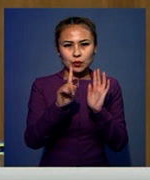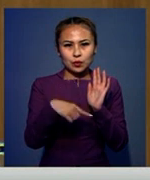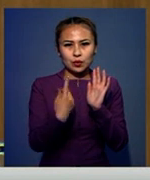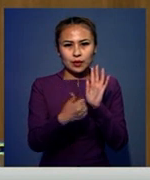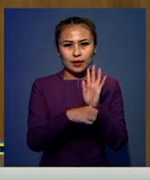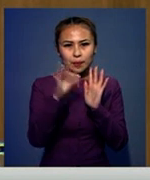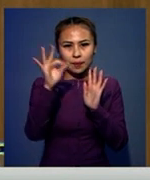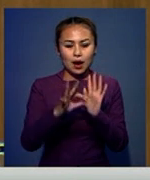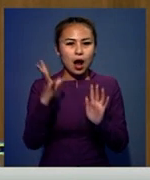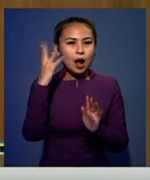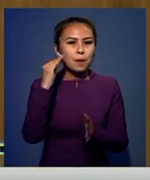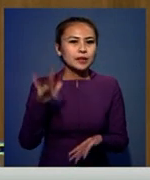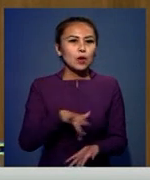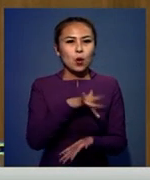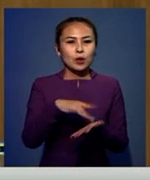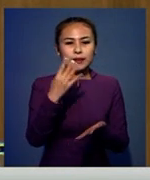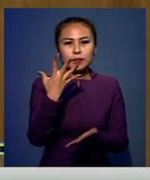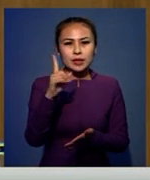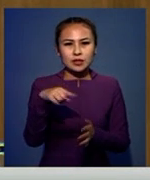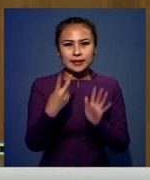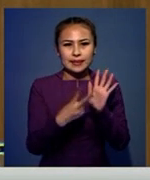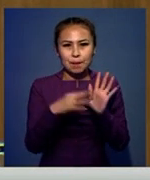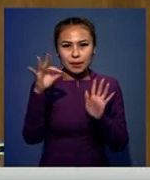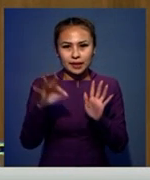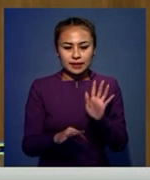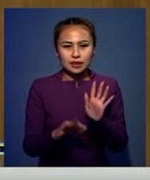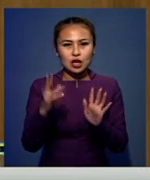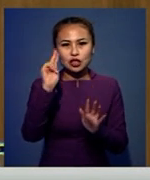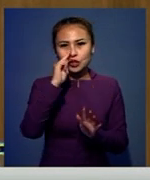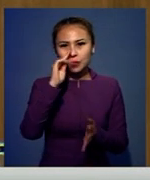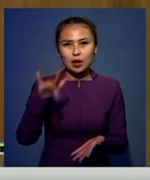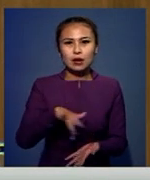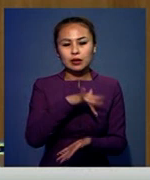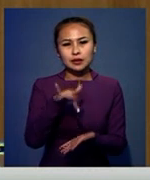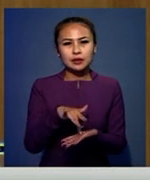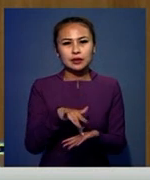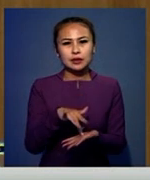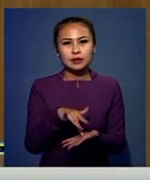49,6%, Алматы қаласы бойынша 45,7%, Шымкент қаласы бойынша